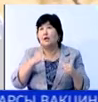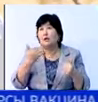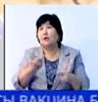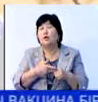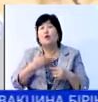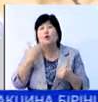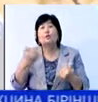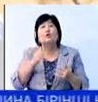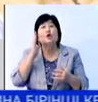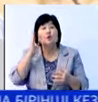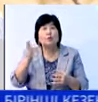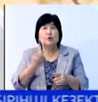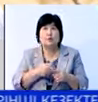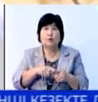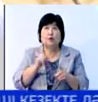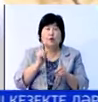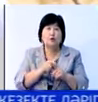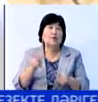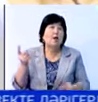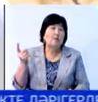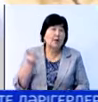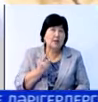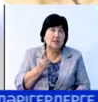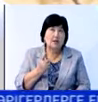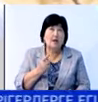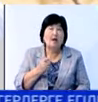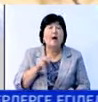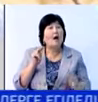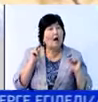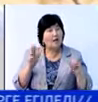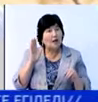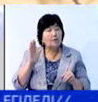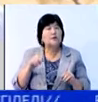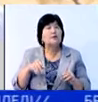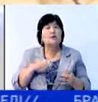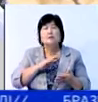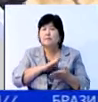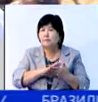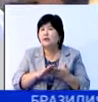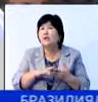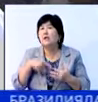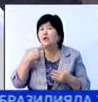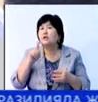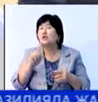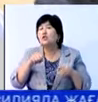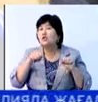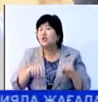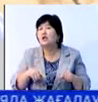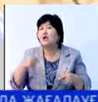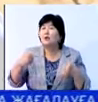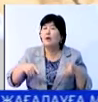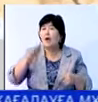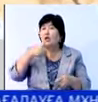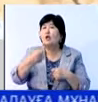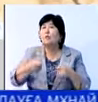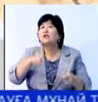болмаса жоқ болсын деген. Ол деген сөз бірінші адал болсын, әділ болсын, әр нәрсені шешетін. Кейін ел басқарасын